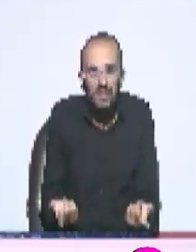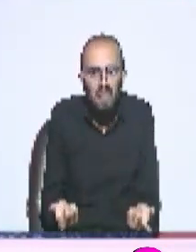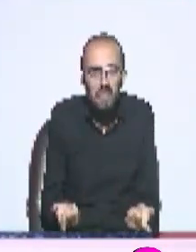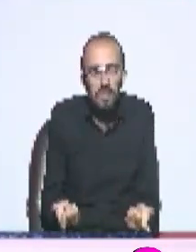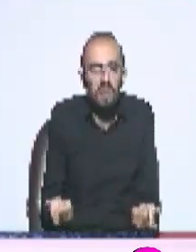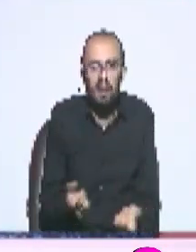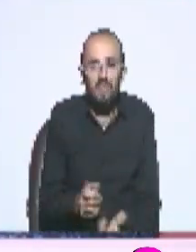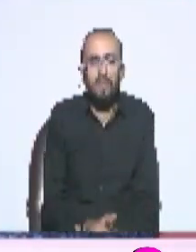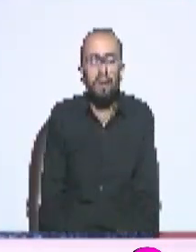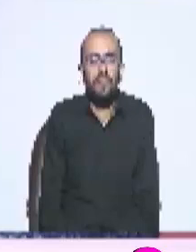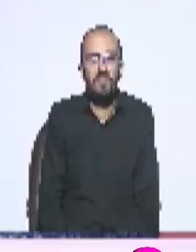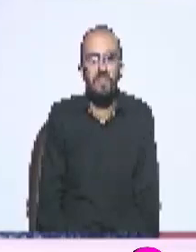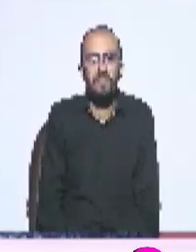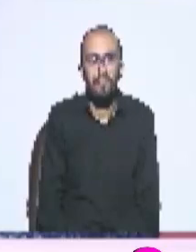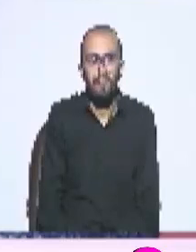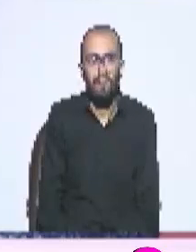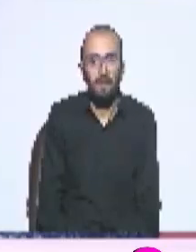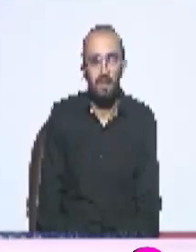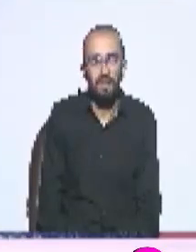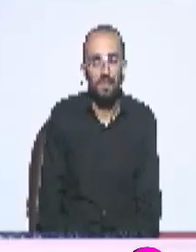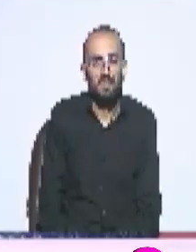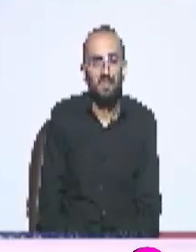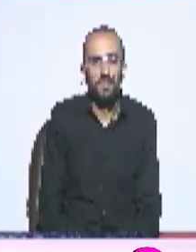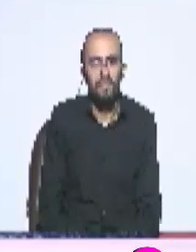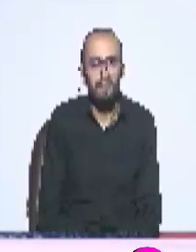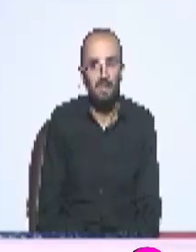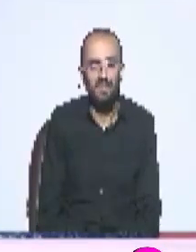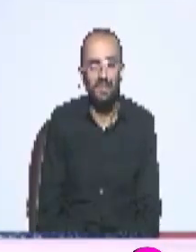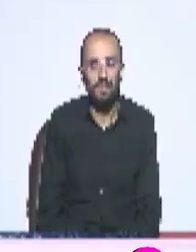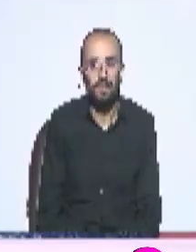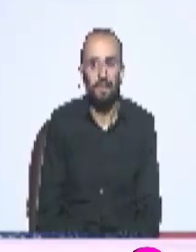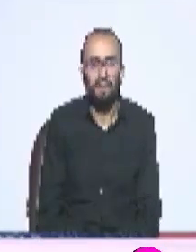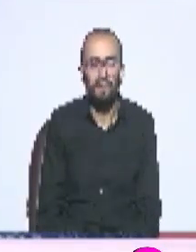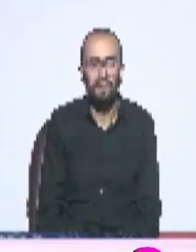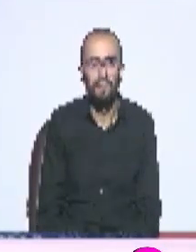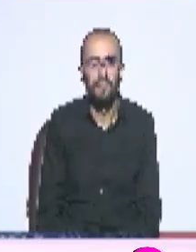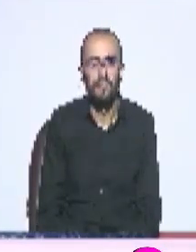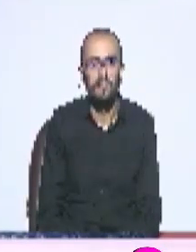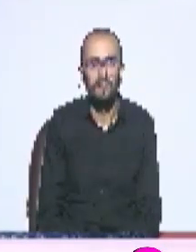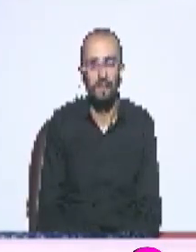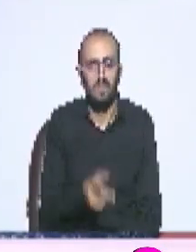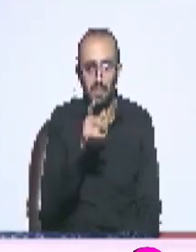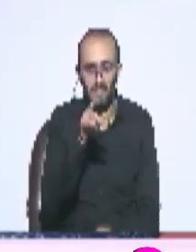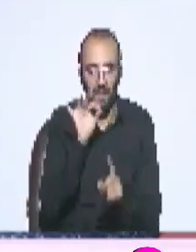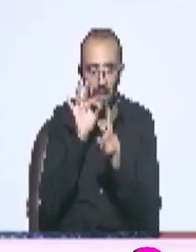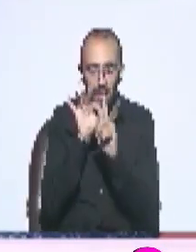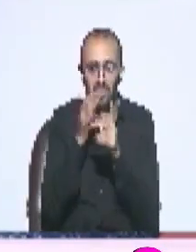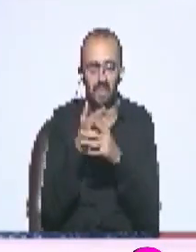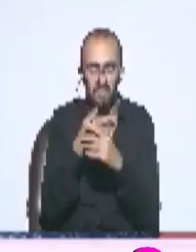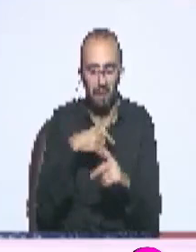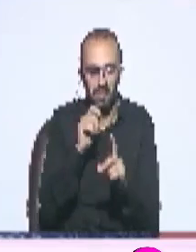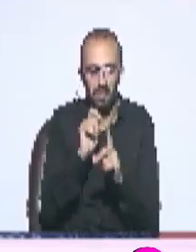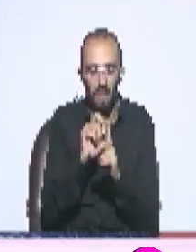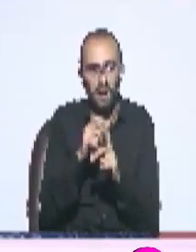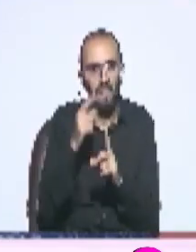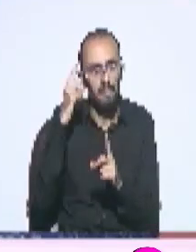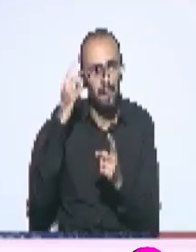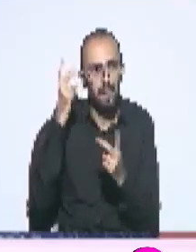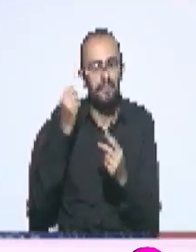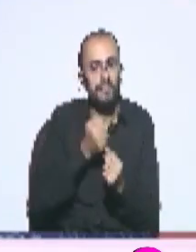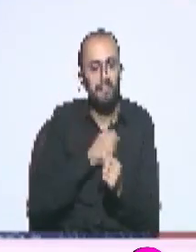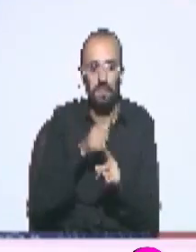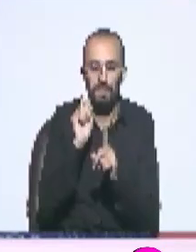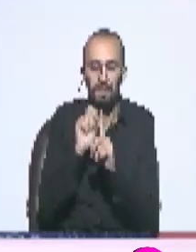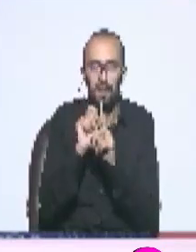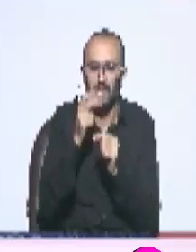الحاجات لان جزء كبير من الجلسات اللي احنا بنعملها بيبقى هدفها تصحيح الافكار ام في افكار كتيره بنبقى طالعين بيها